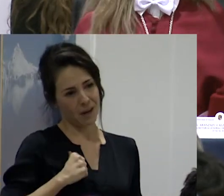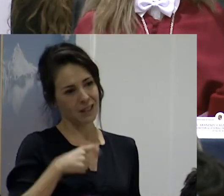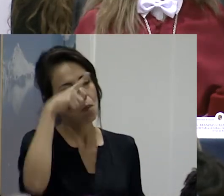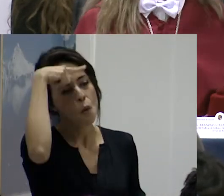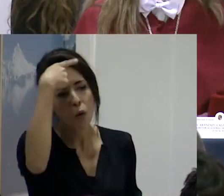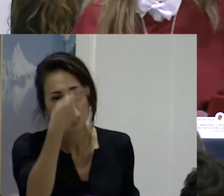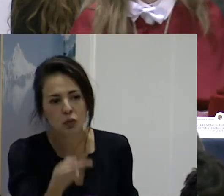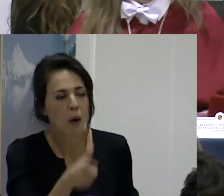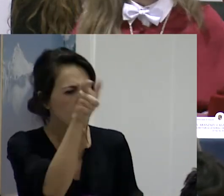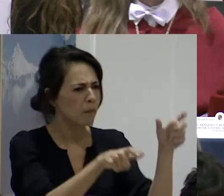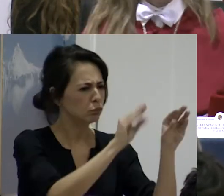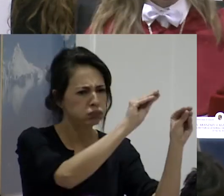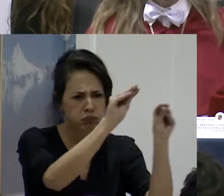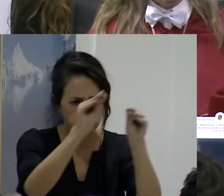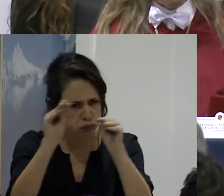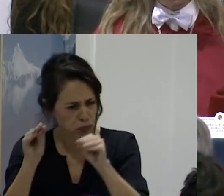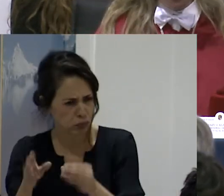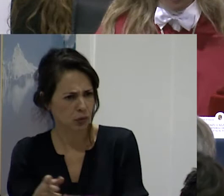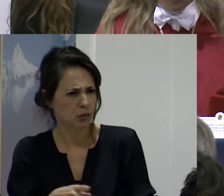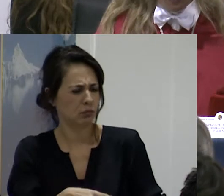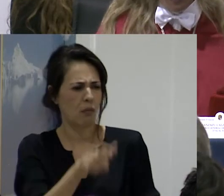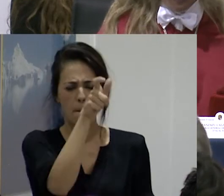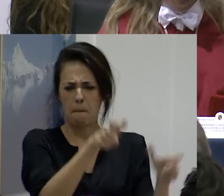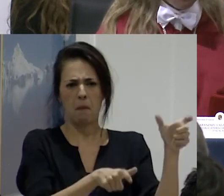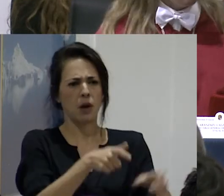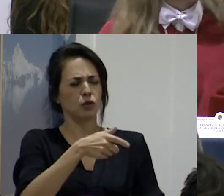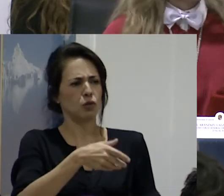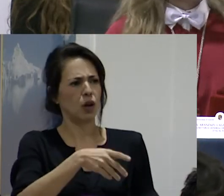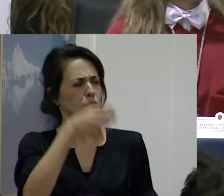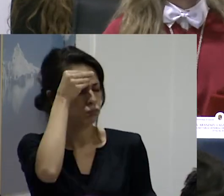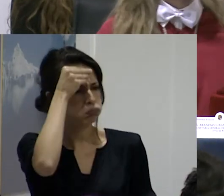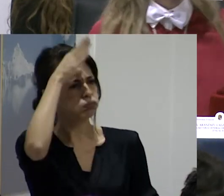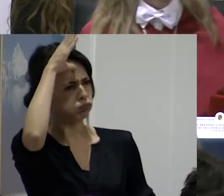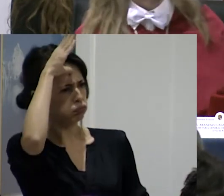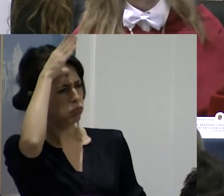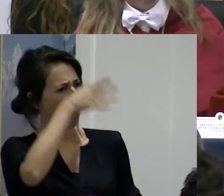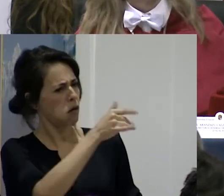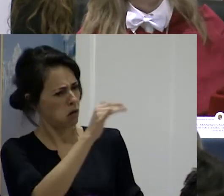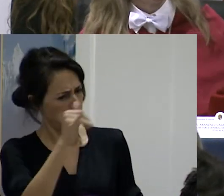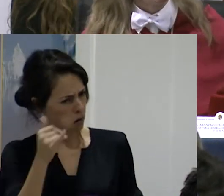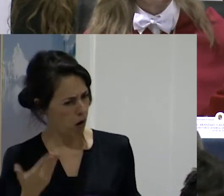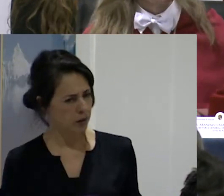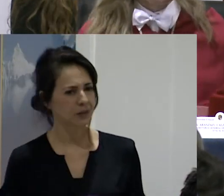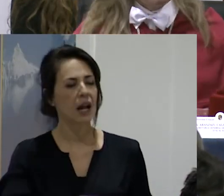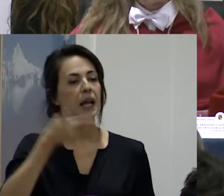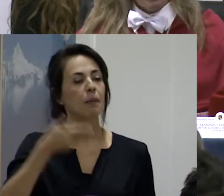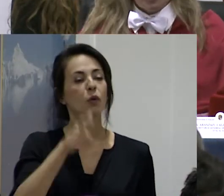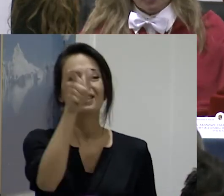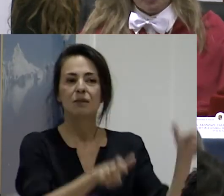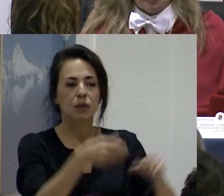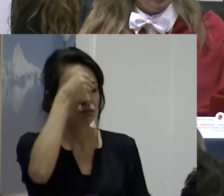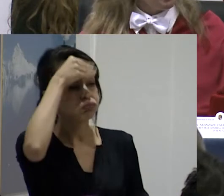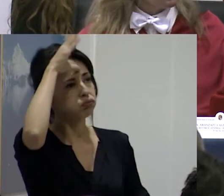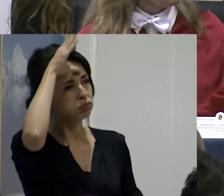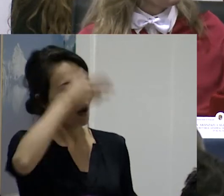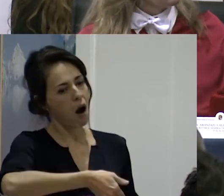i de les persones de molta qualitat i, evidentment, una matèria prima, que són les persones i el seu saber,